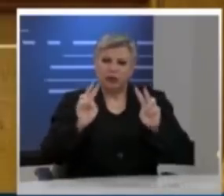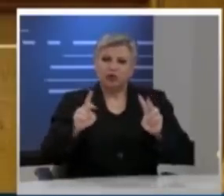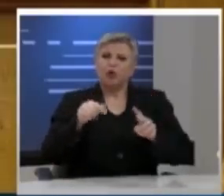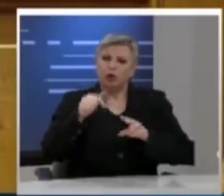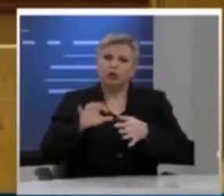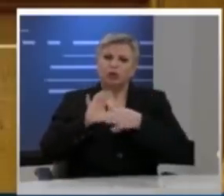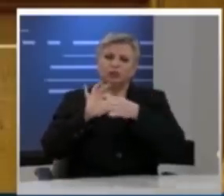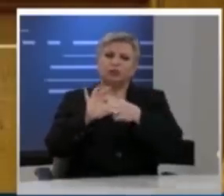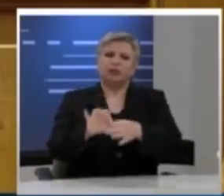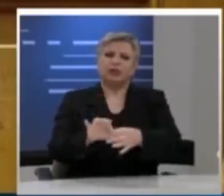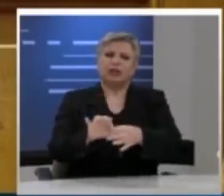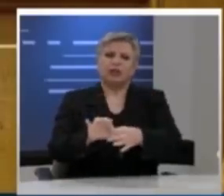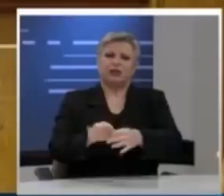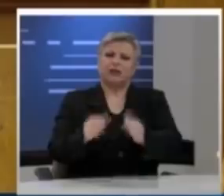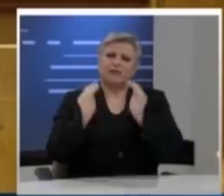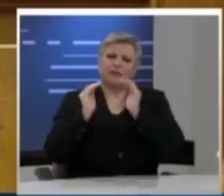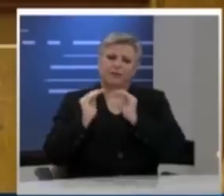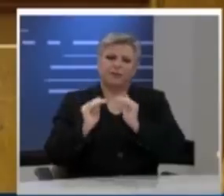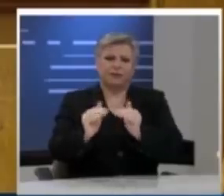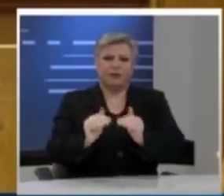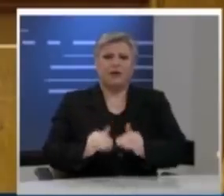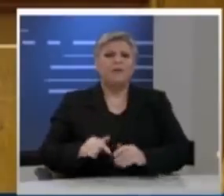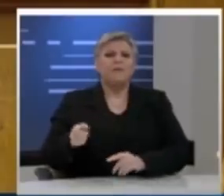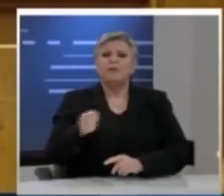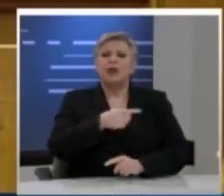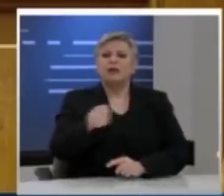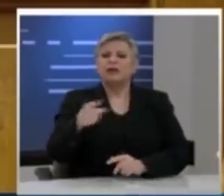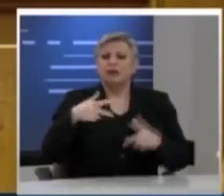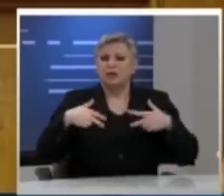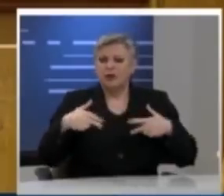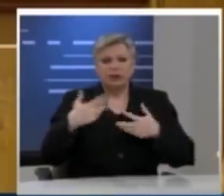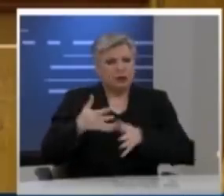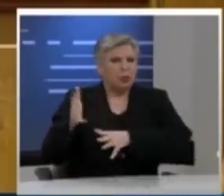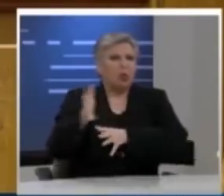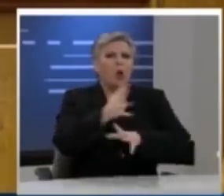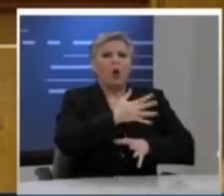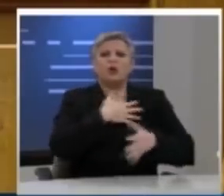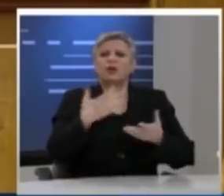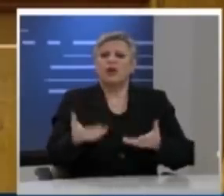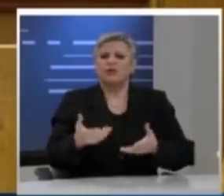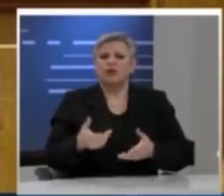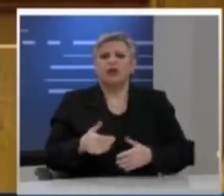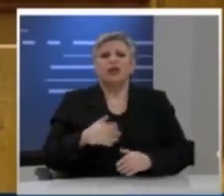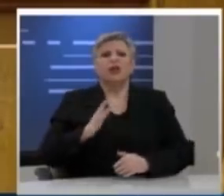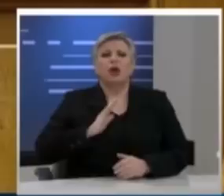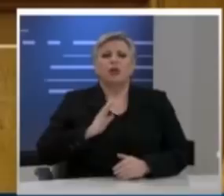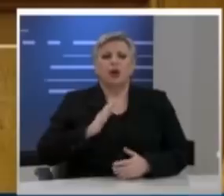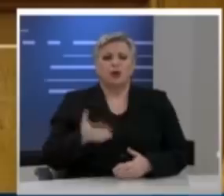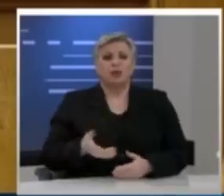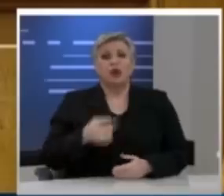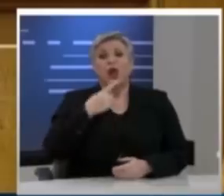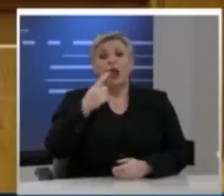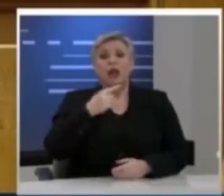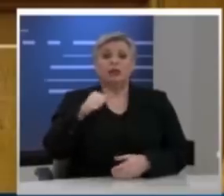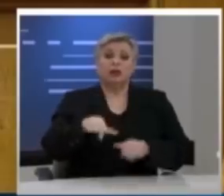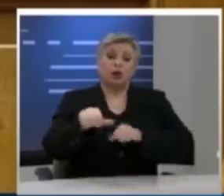κύριοι της κυβέρνησης κοροϊδεύετε τον κόσμο όταν λέτε ότι με τις αλλαγές στο λύκειο